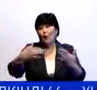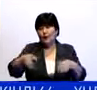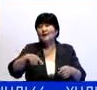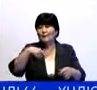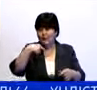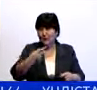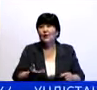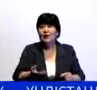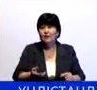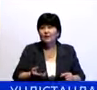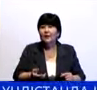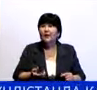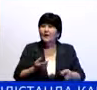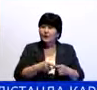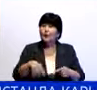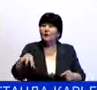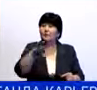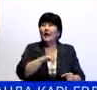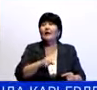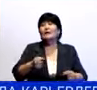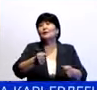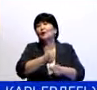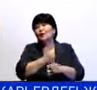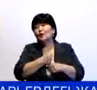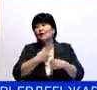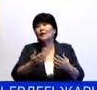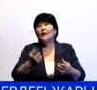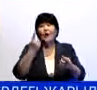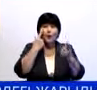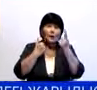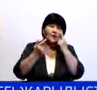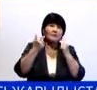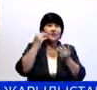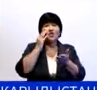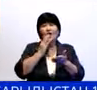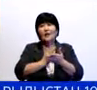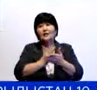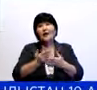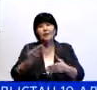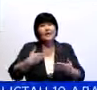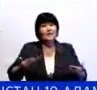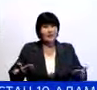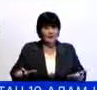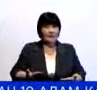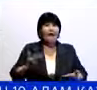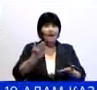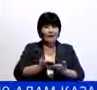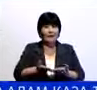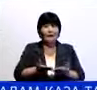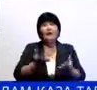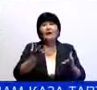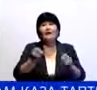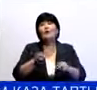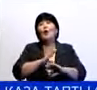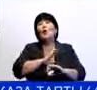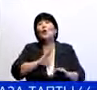сөйледі. Сосын бір-бірімізді құшақтап жаңа жүр, көзімізден жас алып, біз тірі қалдық енді. Енді